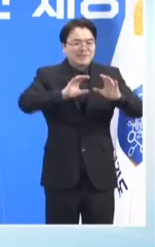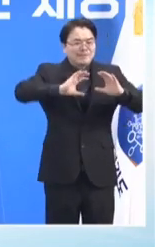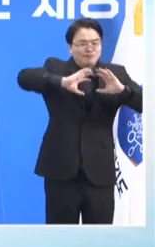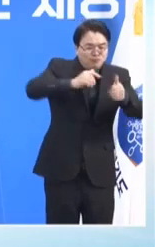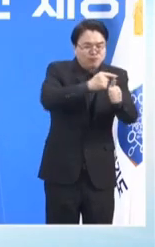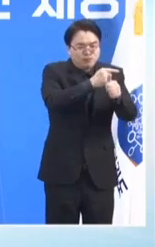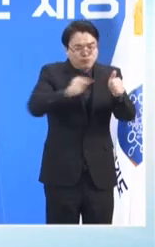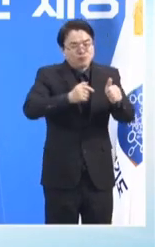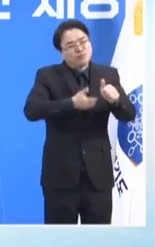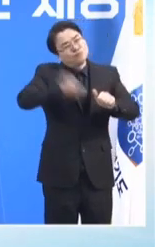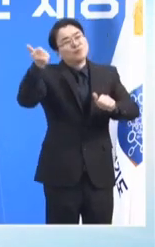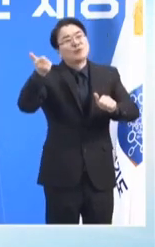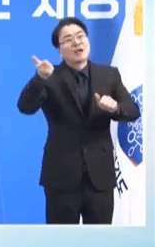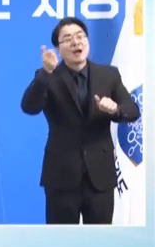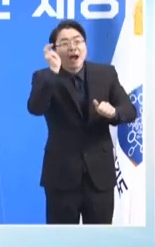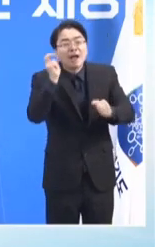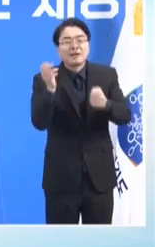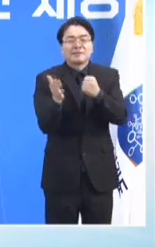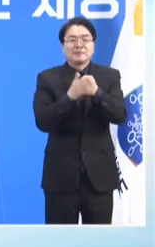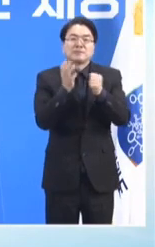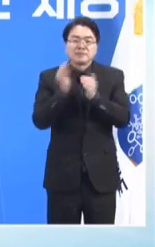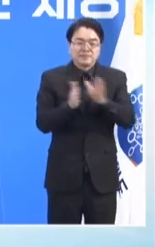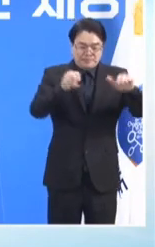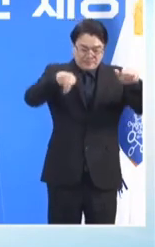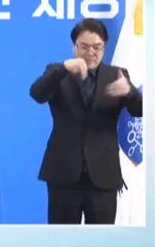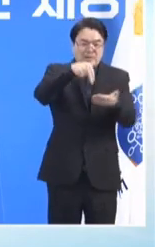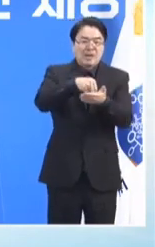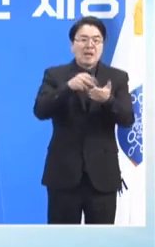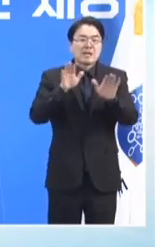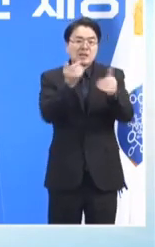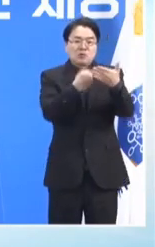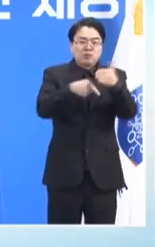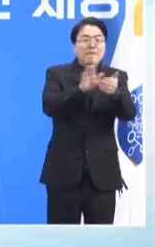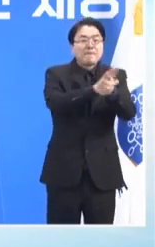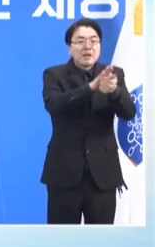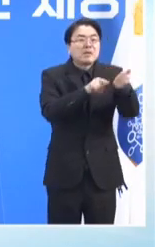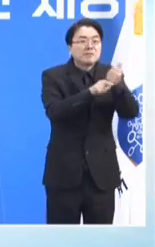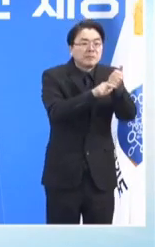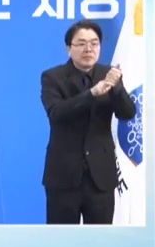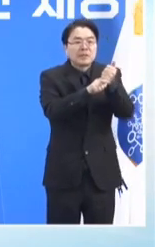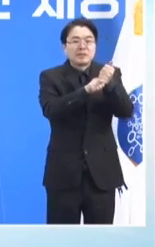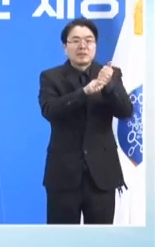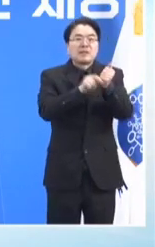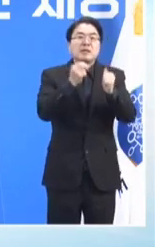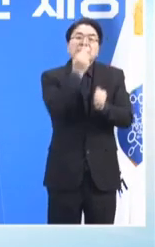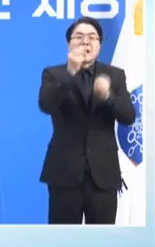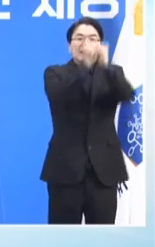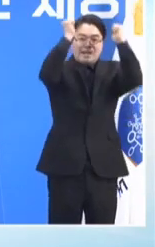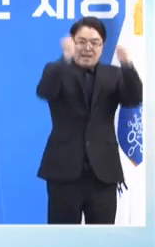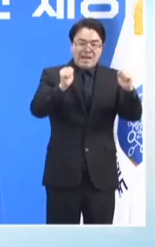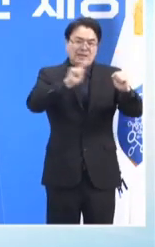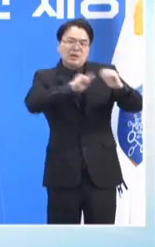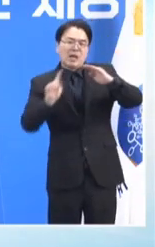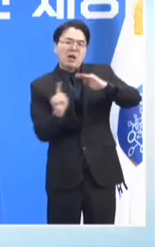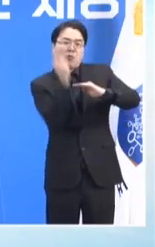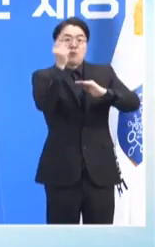지금 경기도가 시작하려고 하는 새들을 위한 배려는 생태계의 우월적 지위에 있는 인간으로서